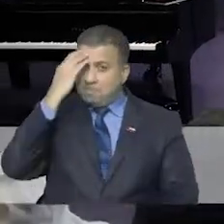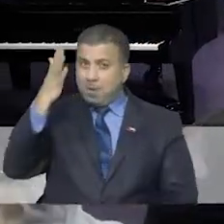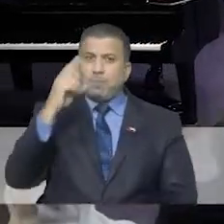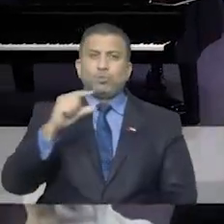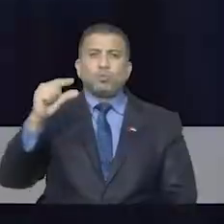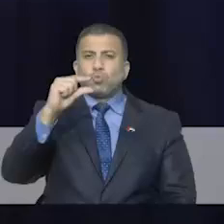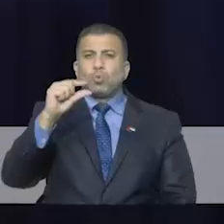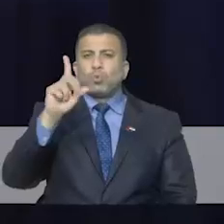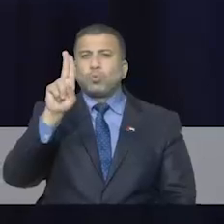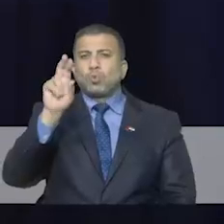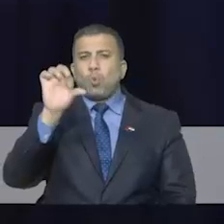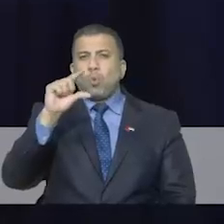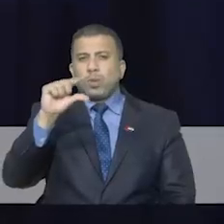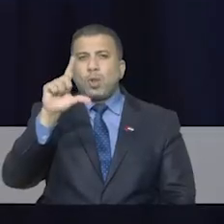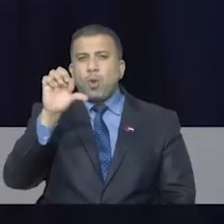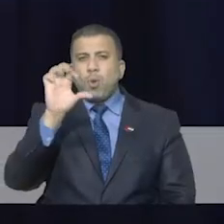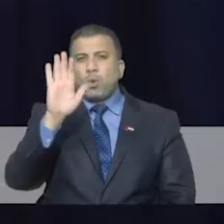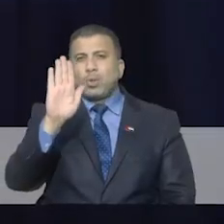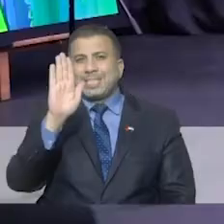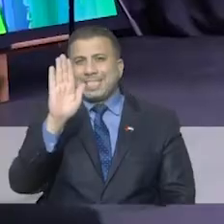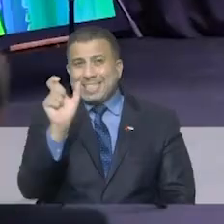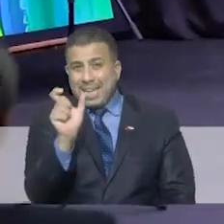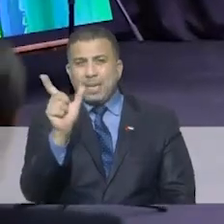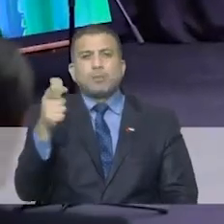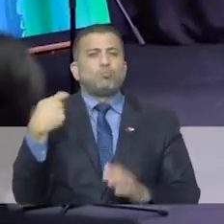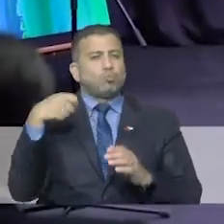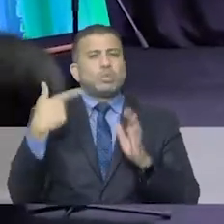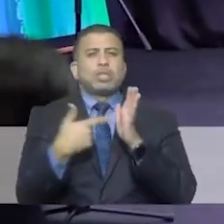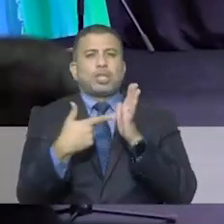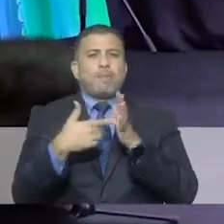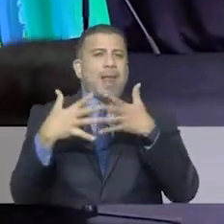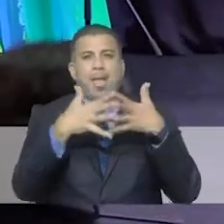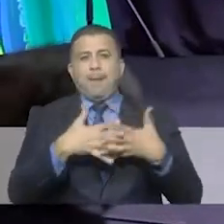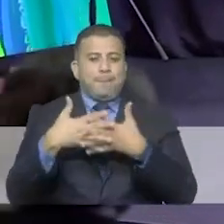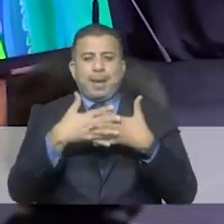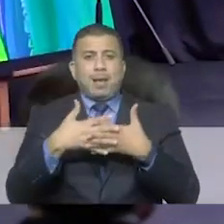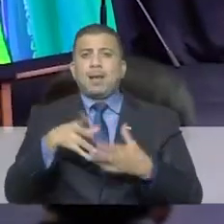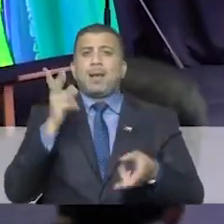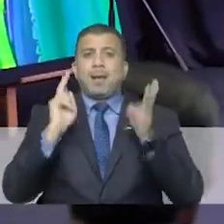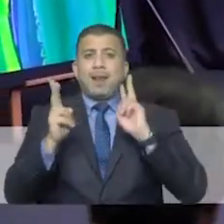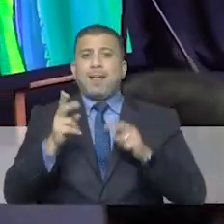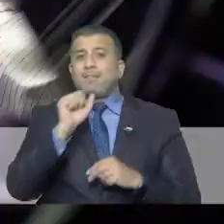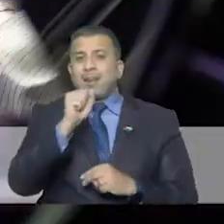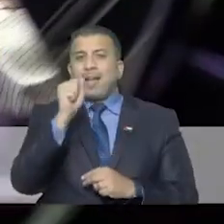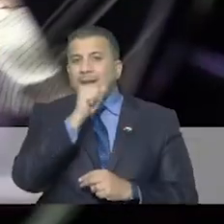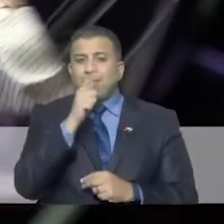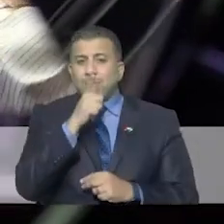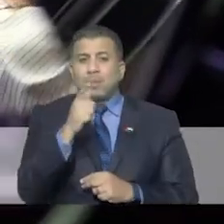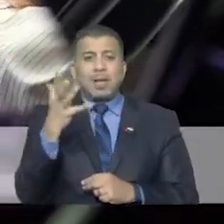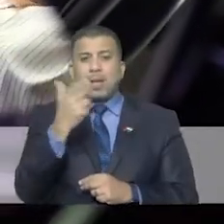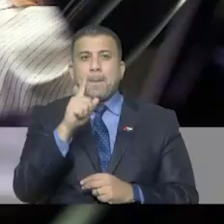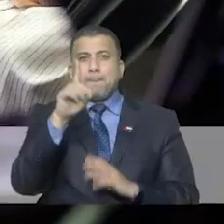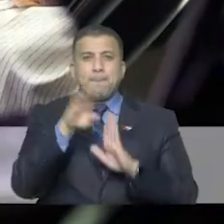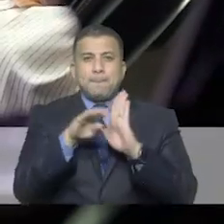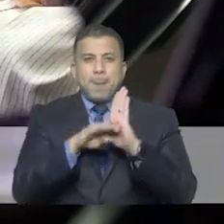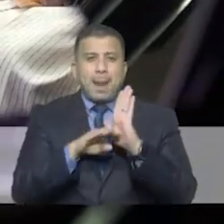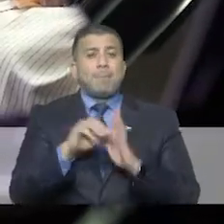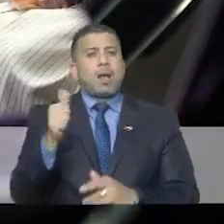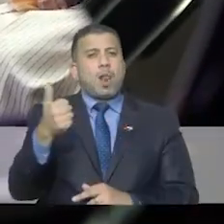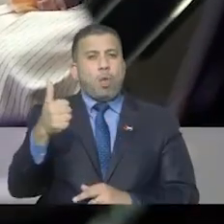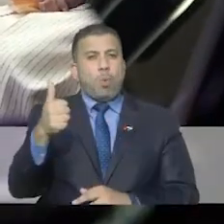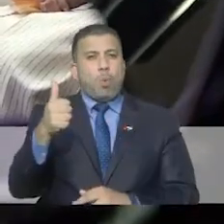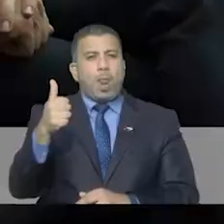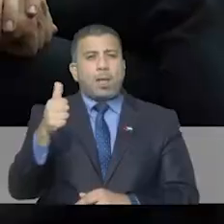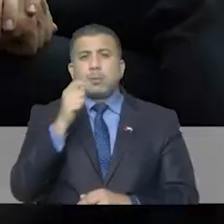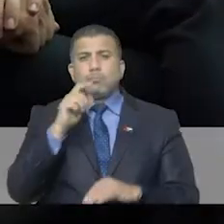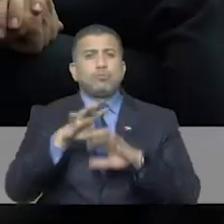تود لورسون مدير الجامعة الأمريكية في الشارقة خلال الحفل بالفنانين المقيمين في دفعة البرنامج الأولى،